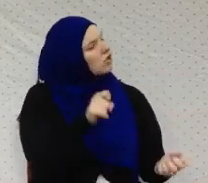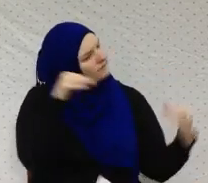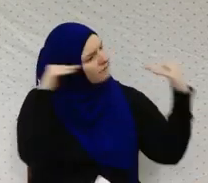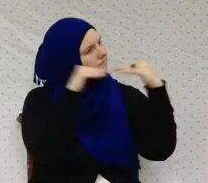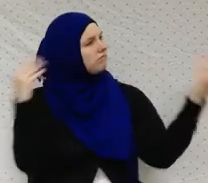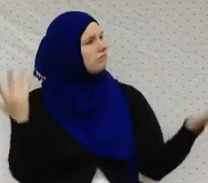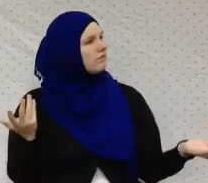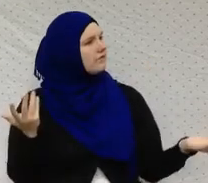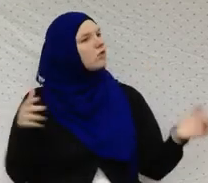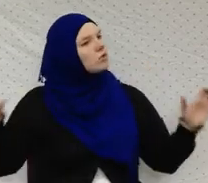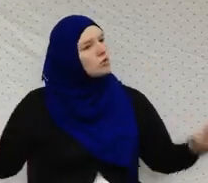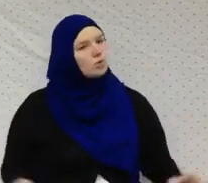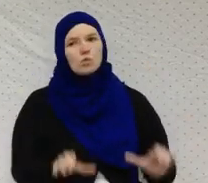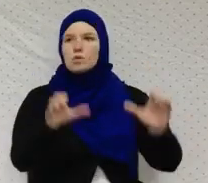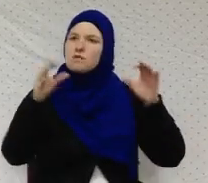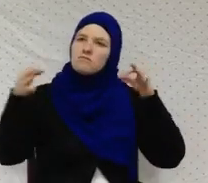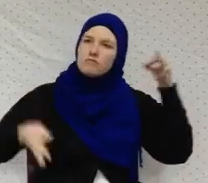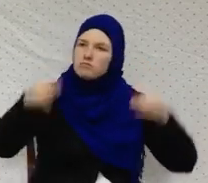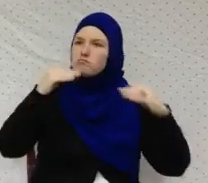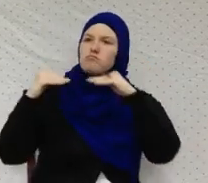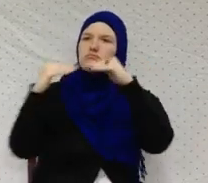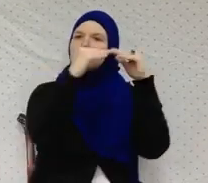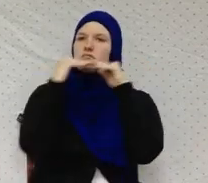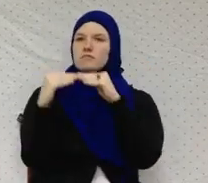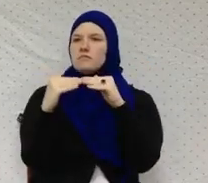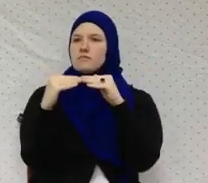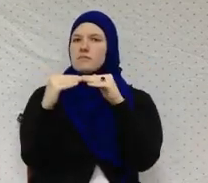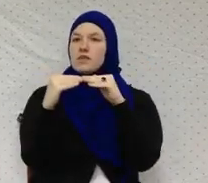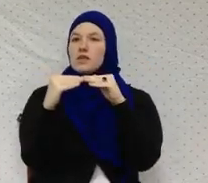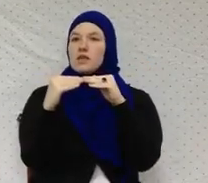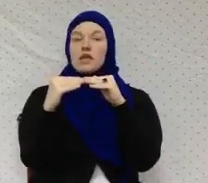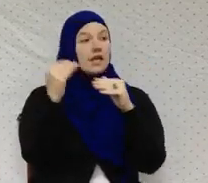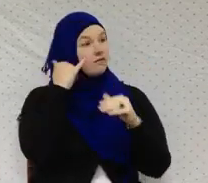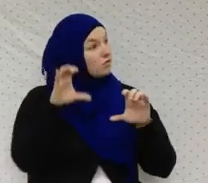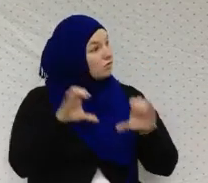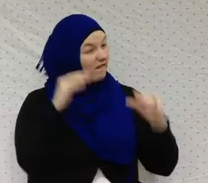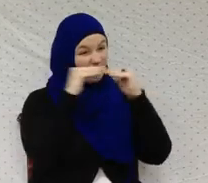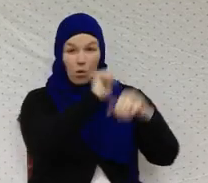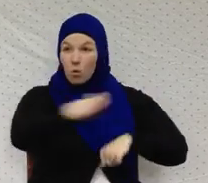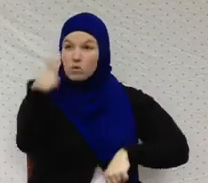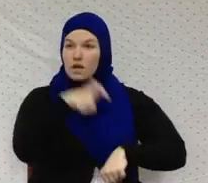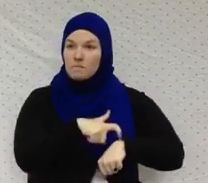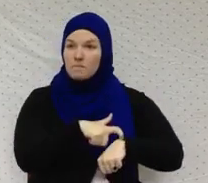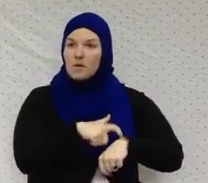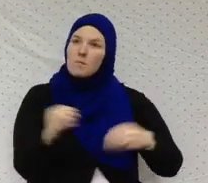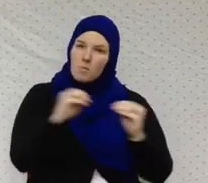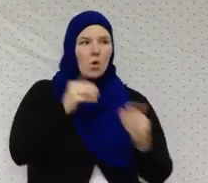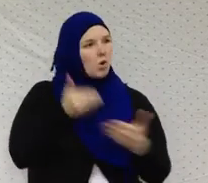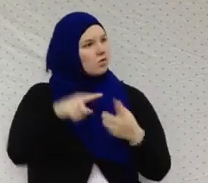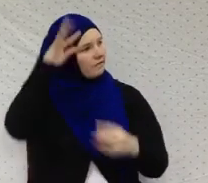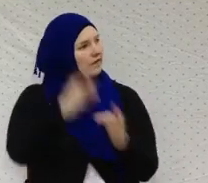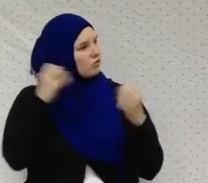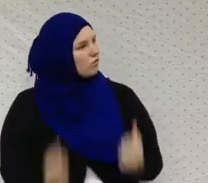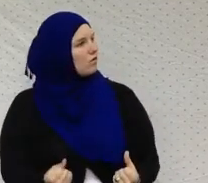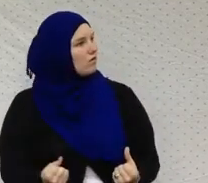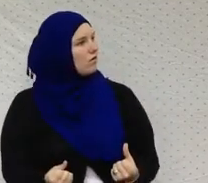continues. اعدلوا, do justice. هو أقرب للتقوى, is closer to piety. So the